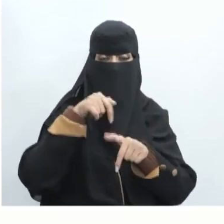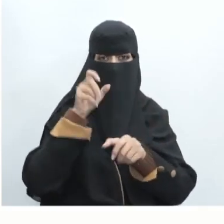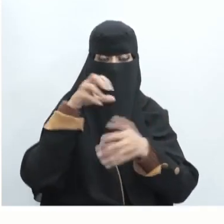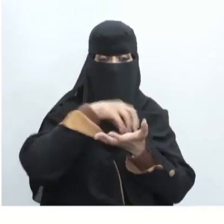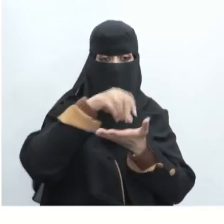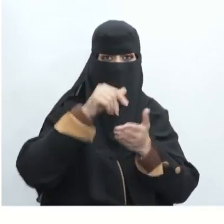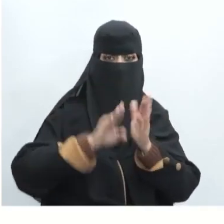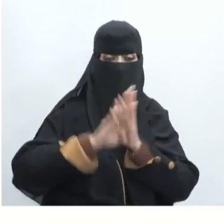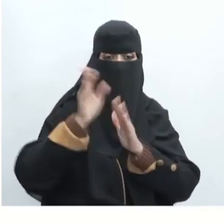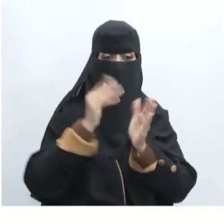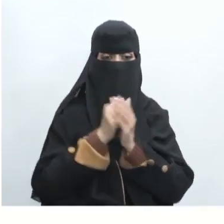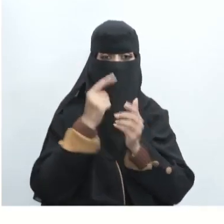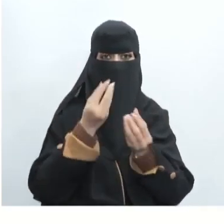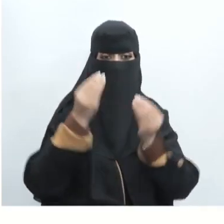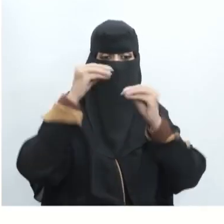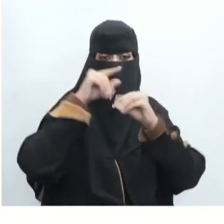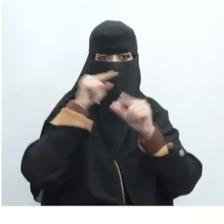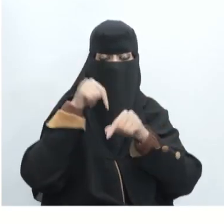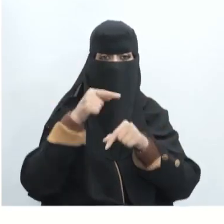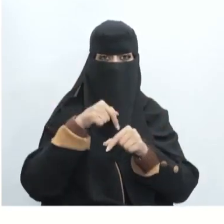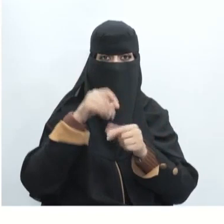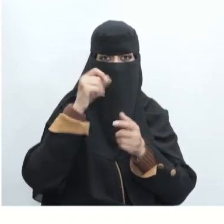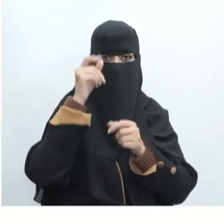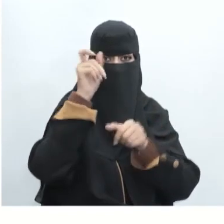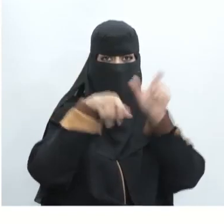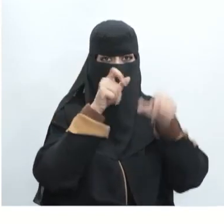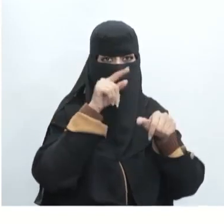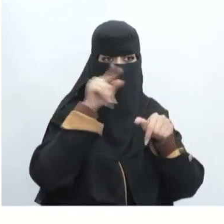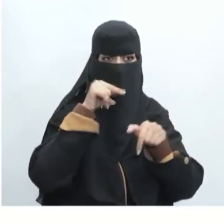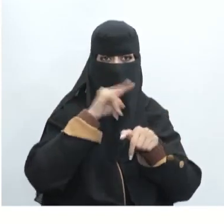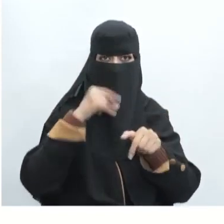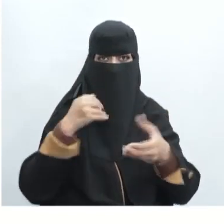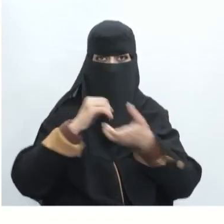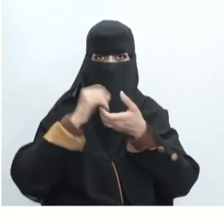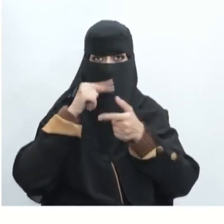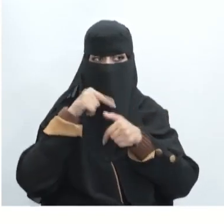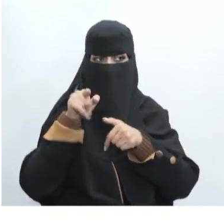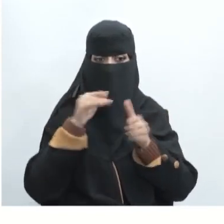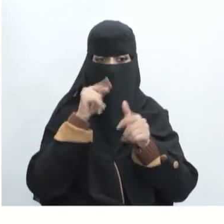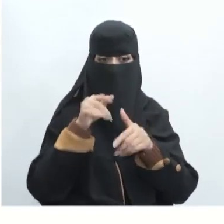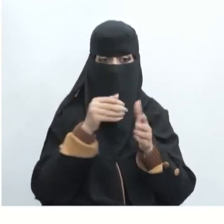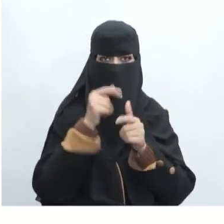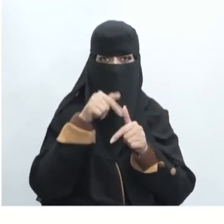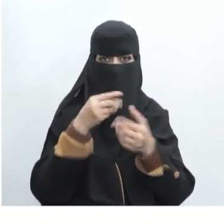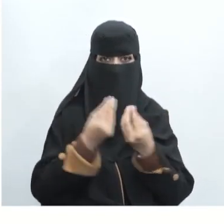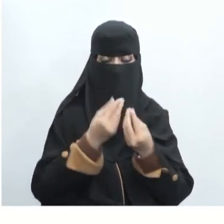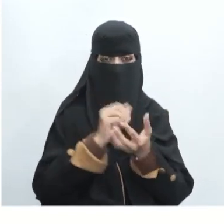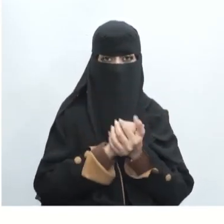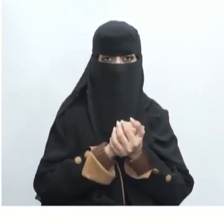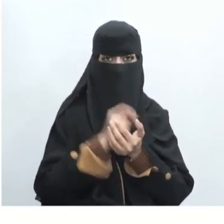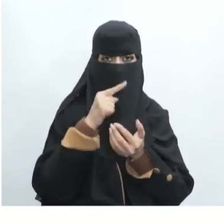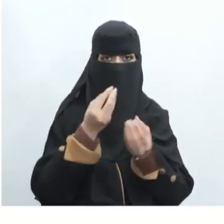المستعمره وزياده السكان دون ان يصاحبها دون ان يصاحبها بماذا